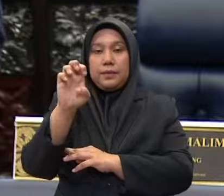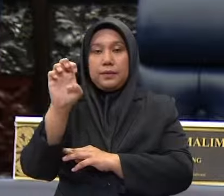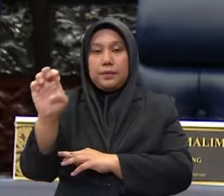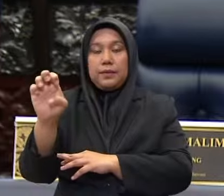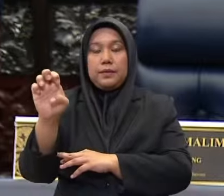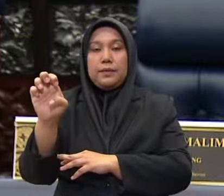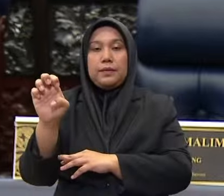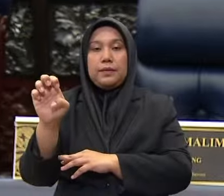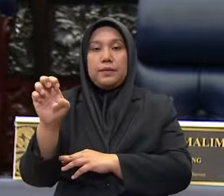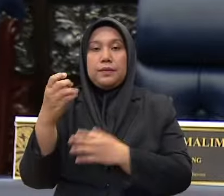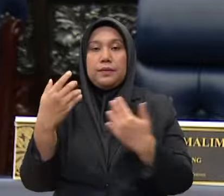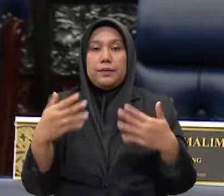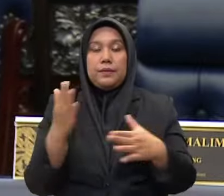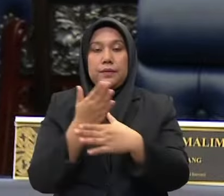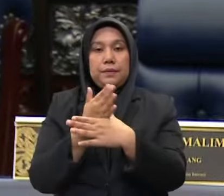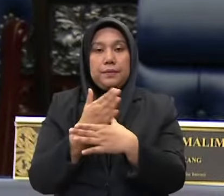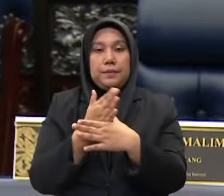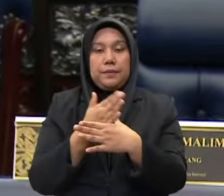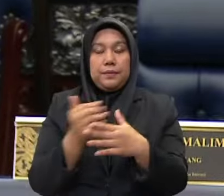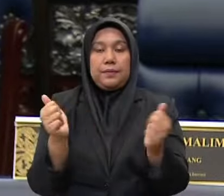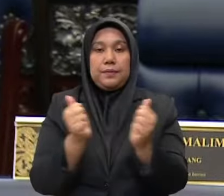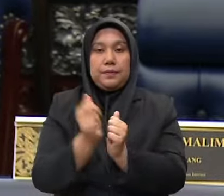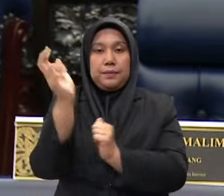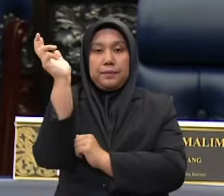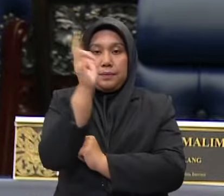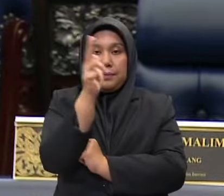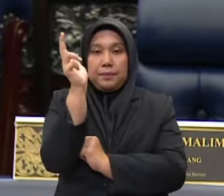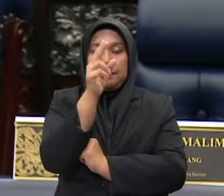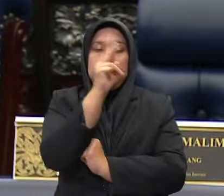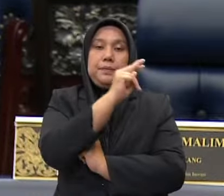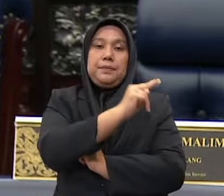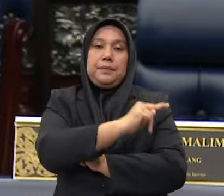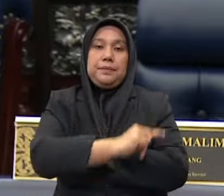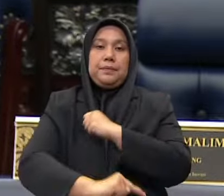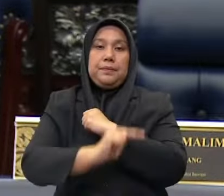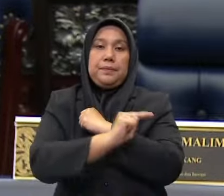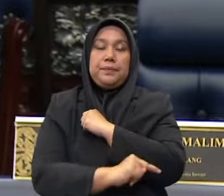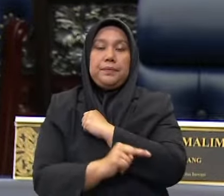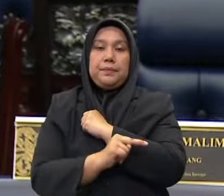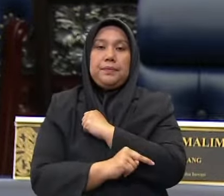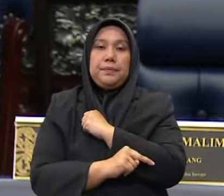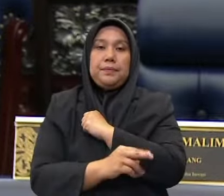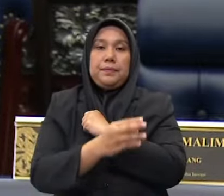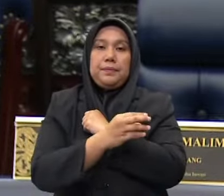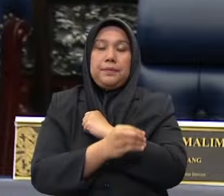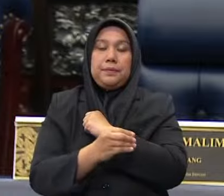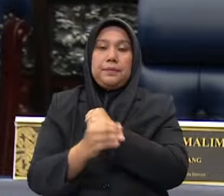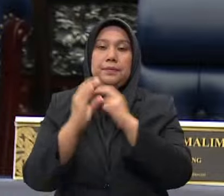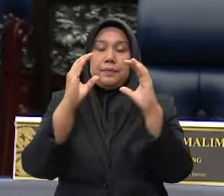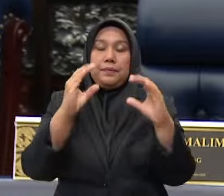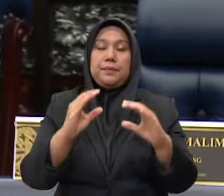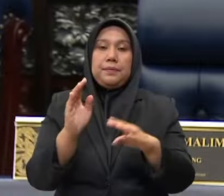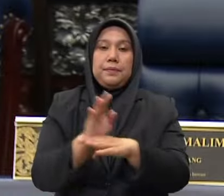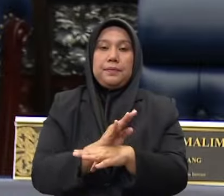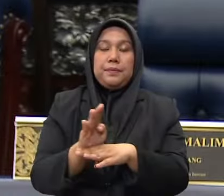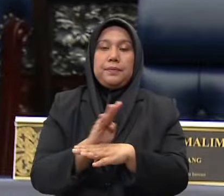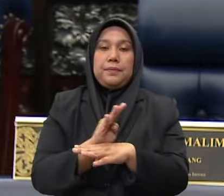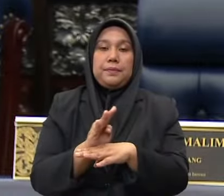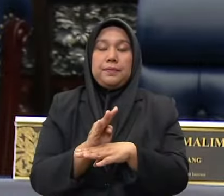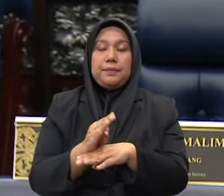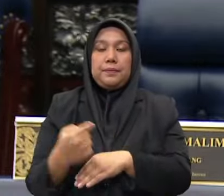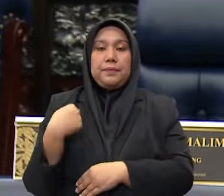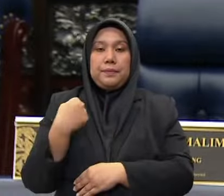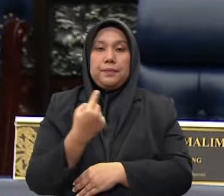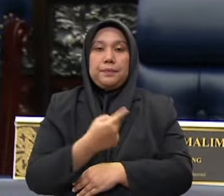telah kita kongsikan dengan kerajaan-kerajaan negeri dan juga business model yang mana